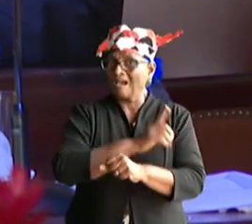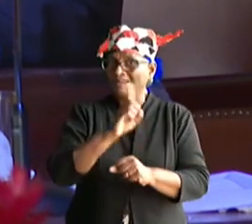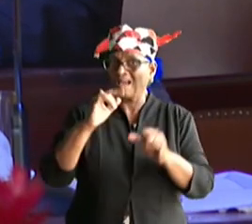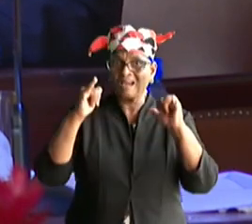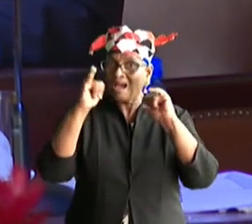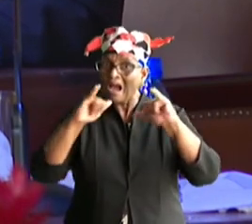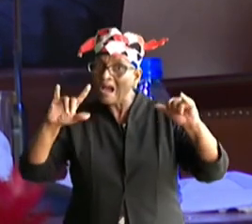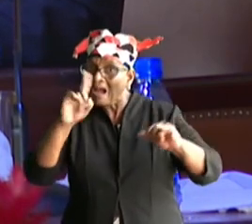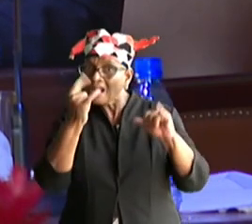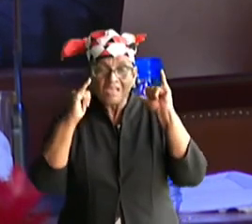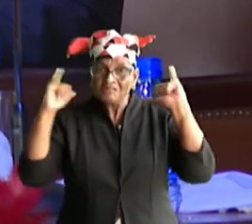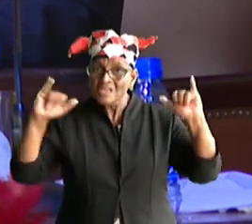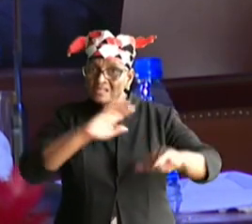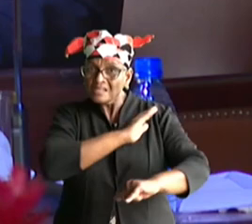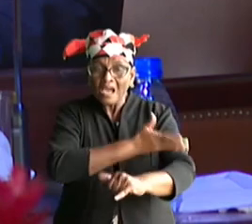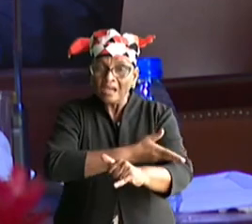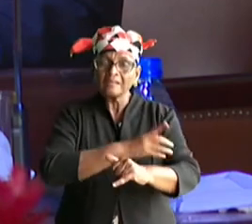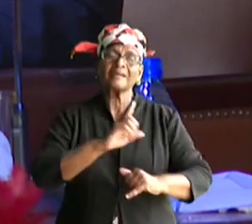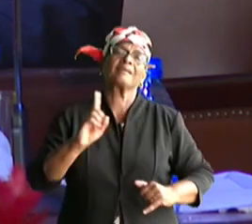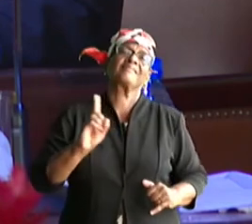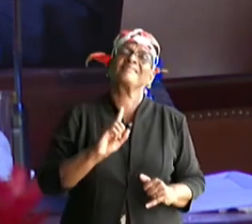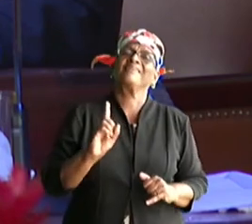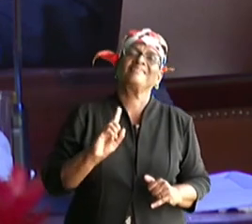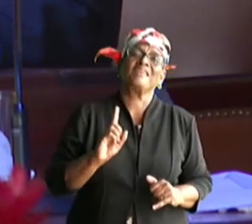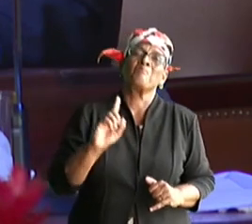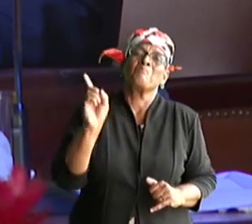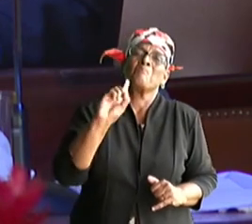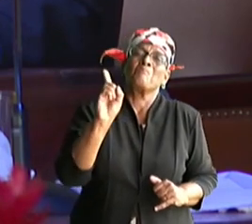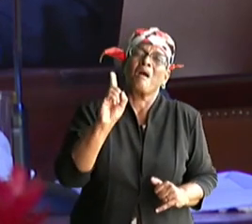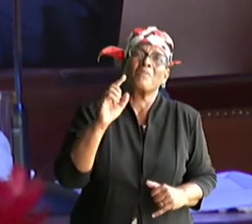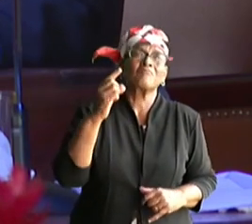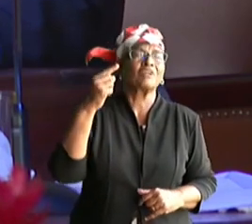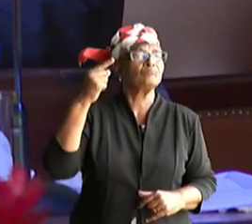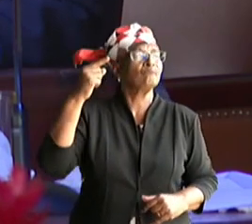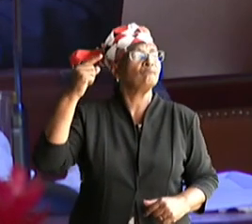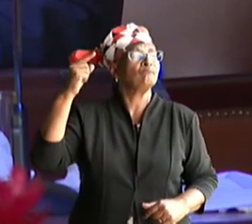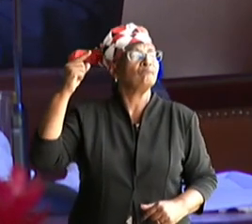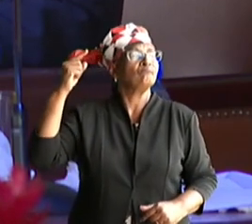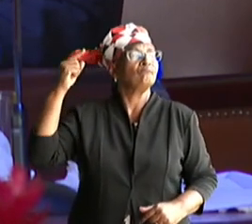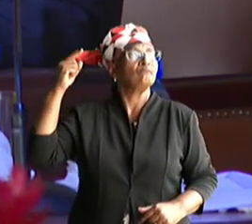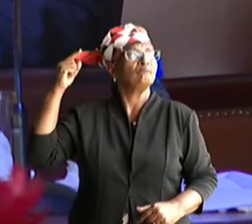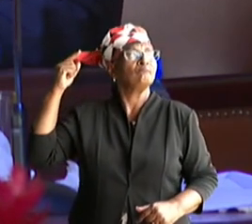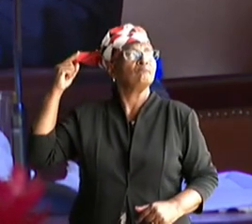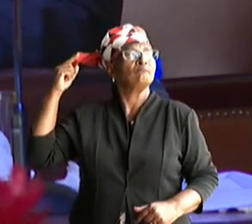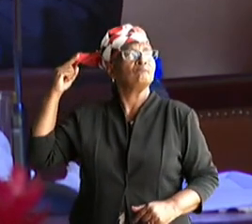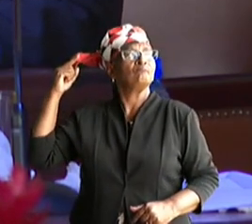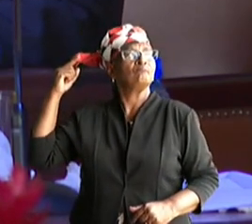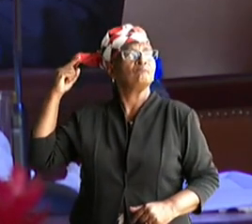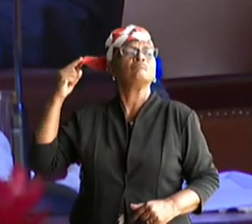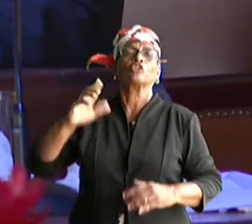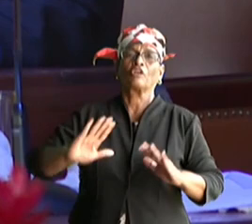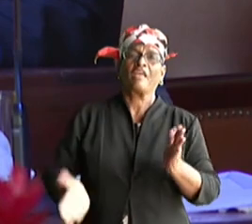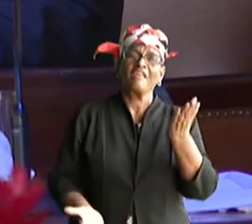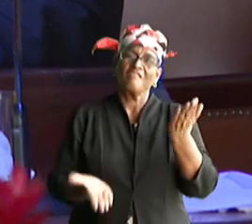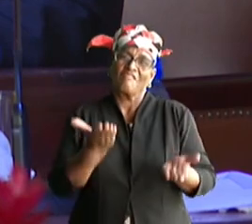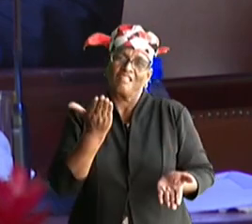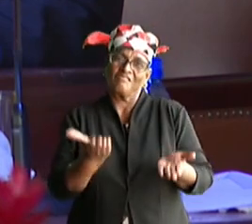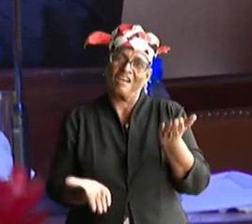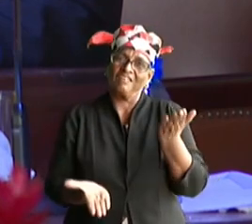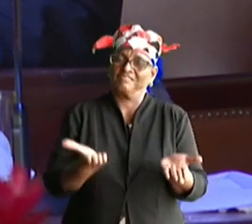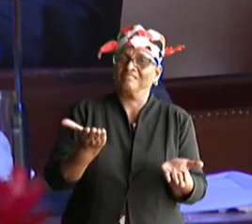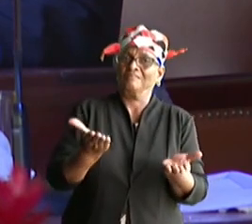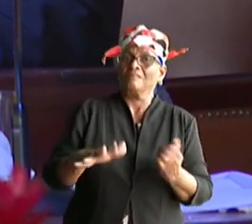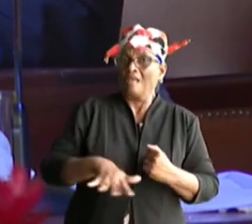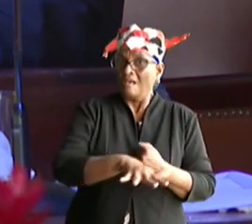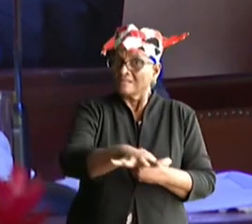van feestvieren, maar meer nog een moment van reflecteren en evalueren. Als natie staan wij stil